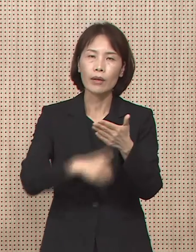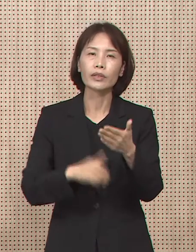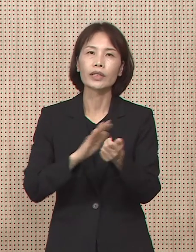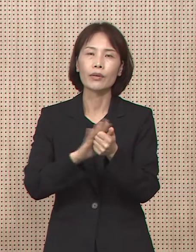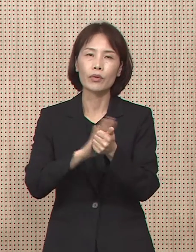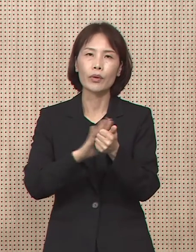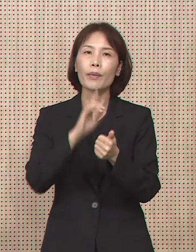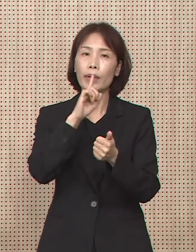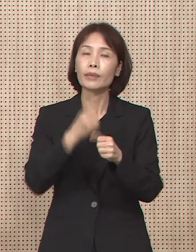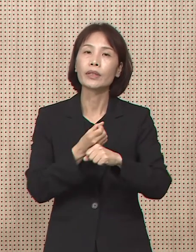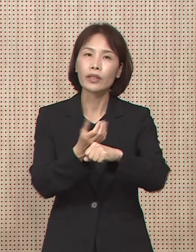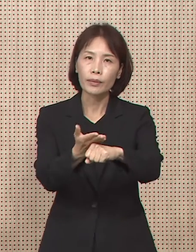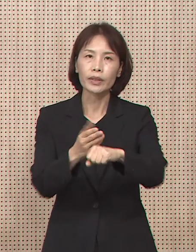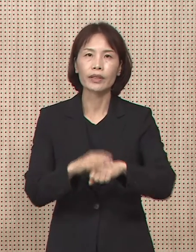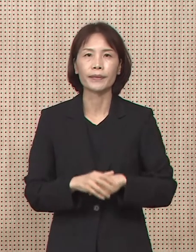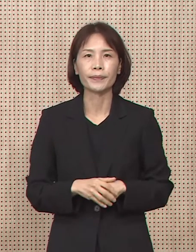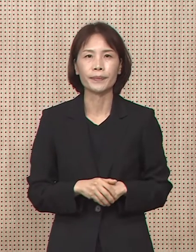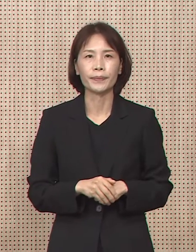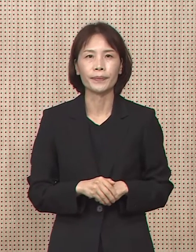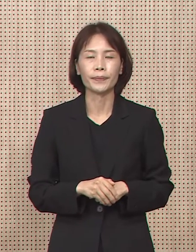애도의 말씀을 드립니다.